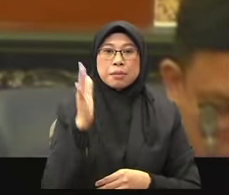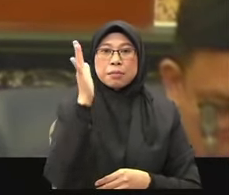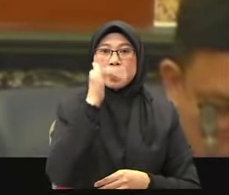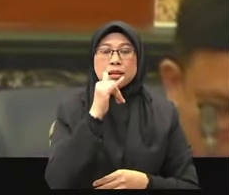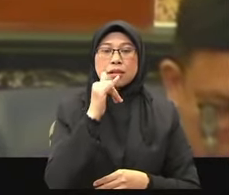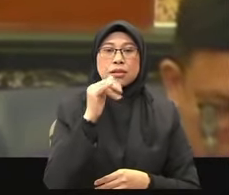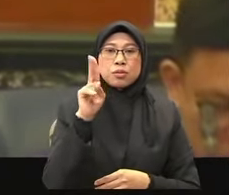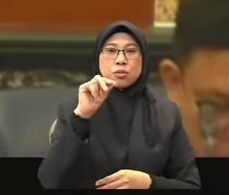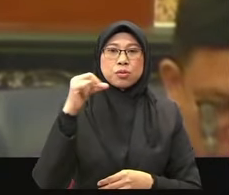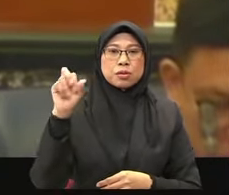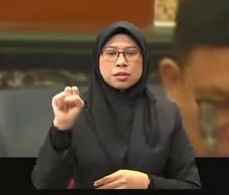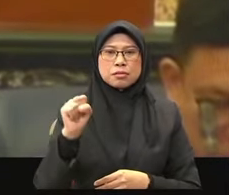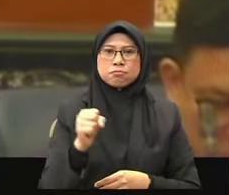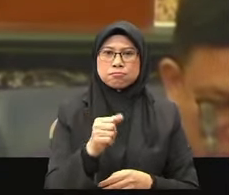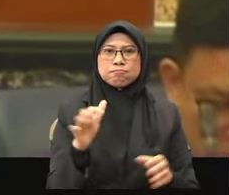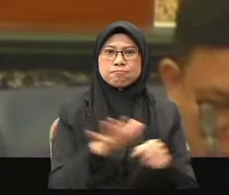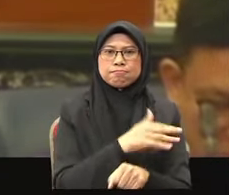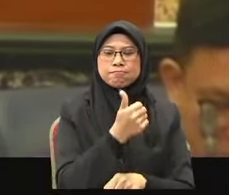iaitu peringkat menuai padi.